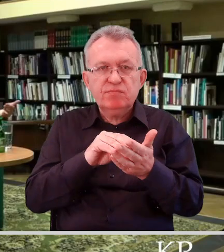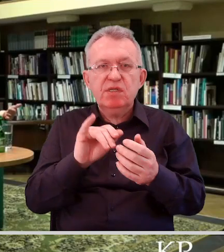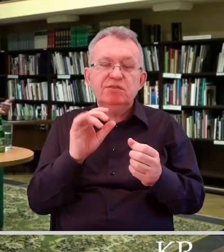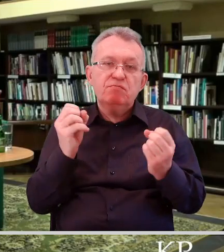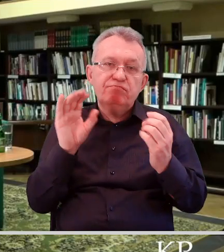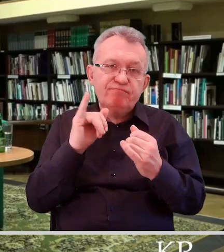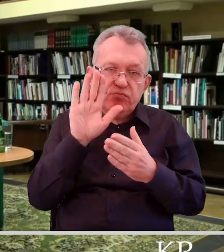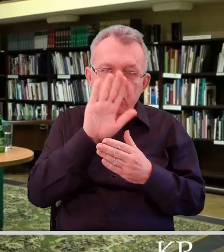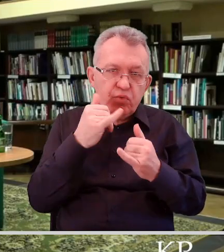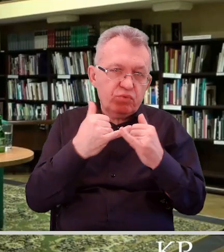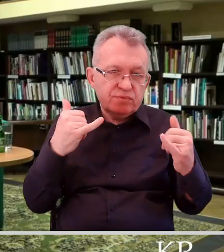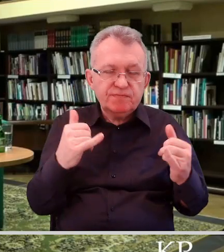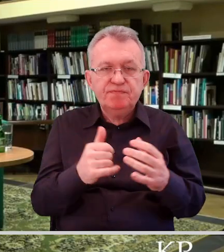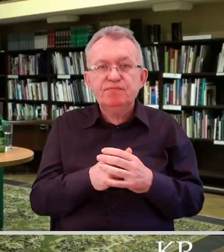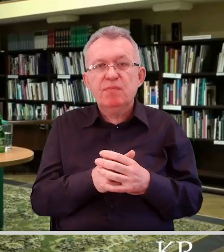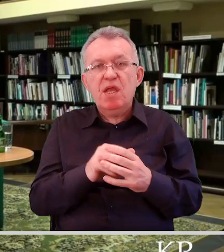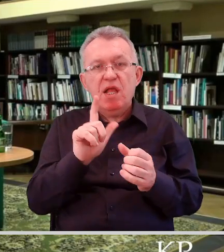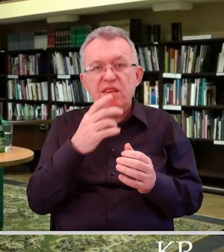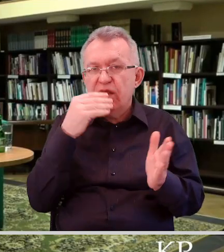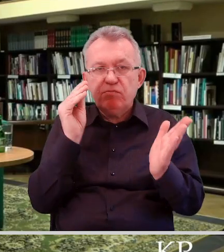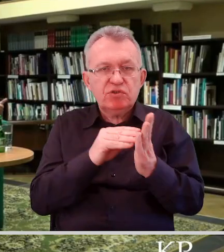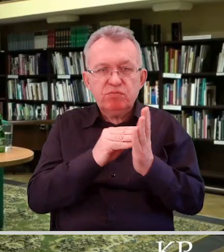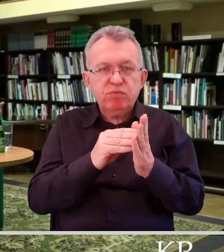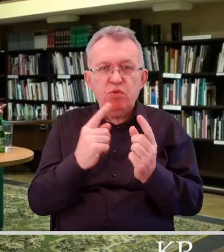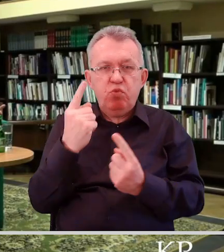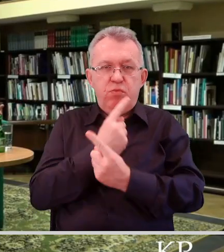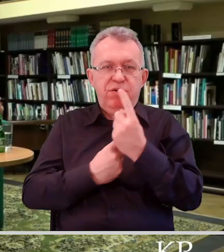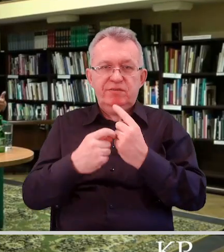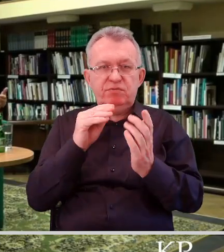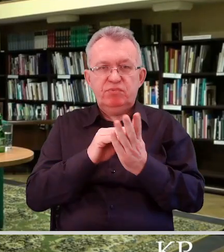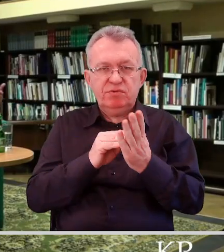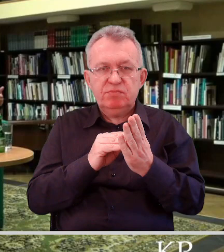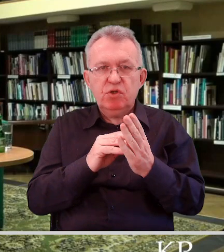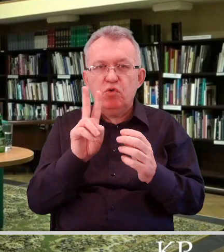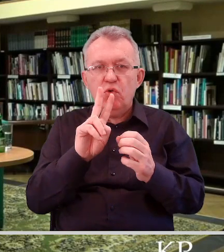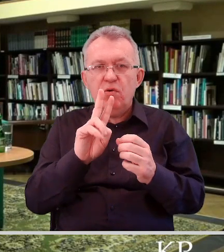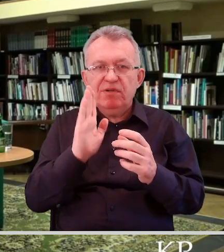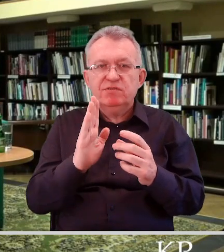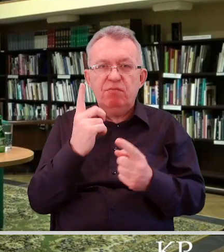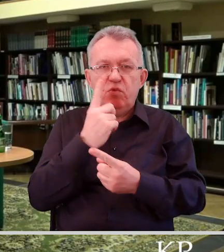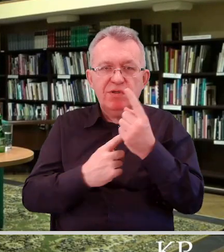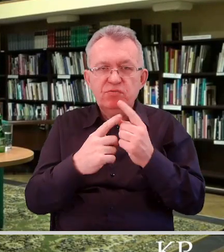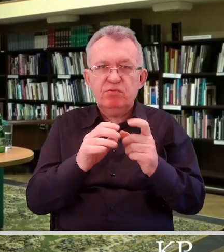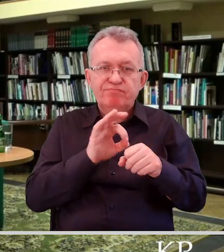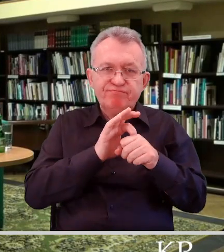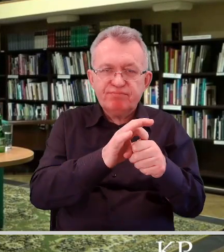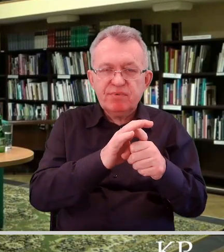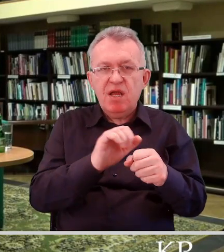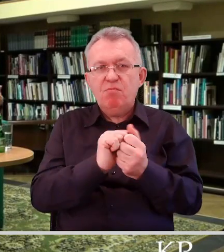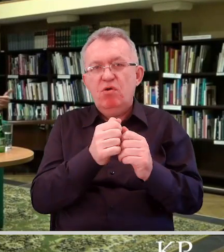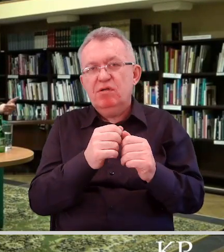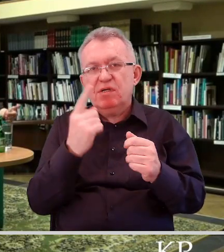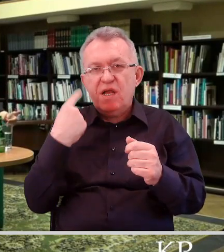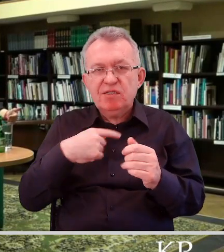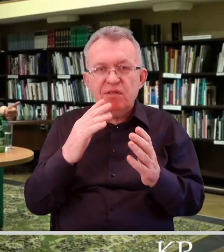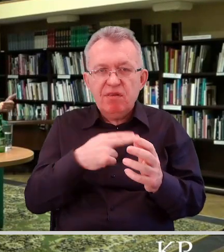bóstwa, jakimkolwiek by ono nie było i nie potrzebujemy do tego tłumaczy, nie potrzebujemy do tego kogoś, kto nas dopuści albo nie dopuści, albo każe